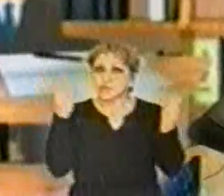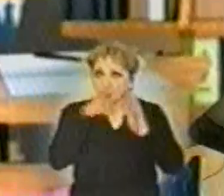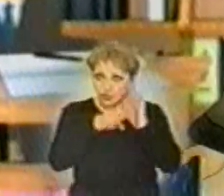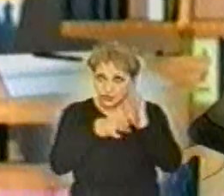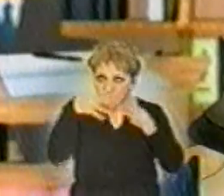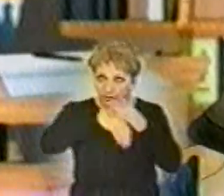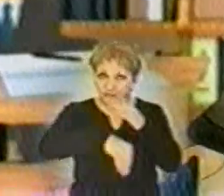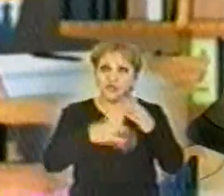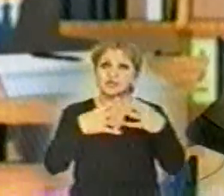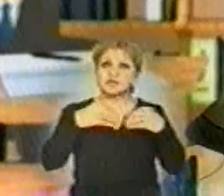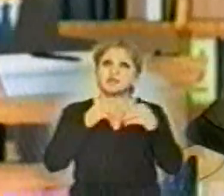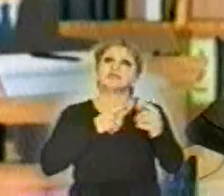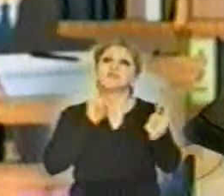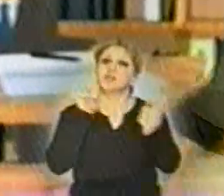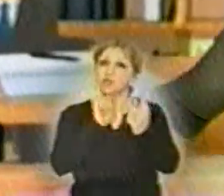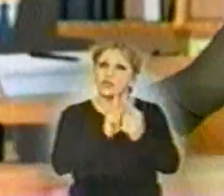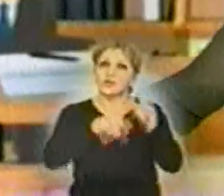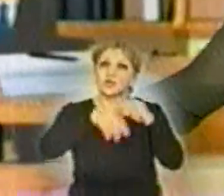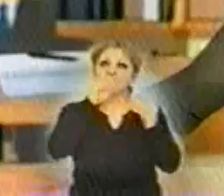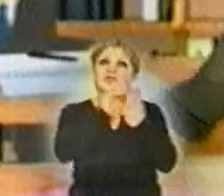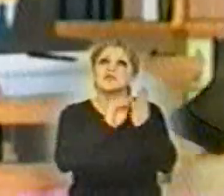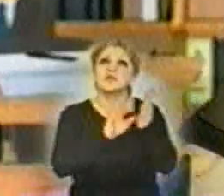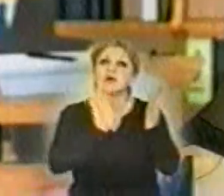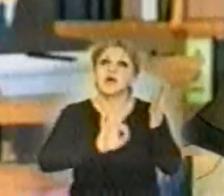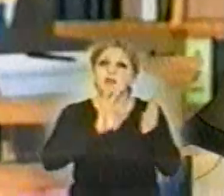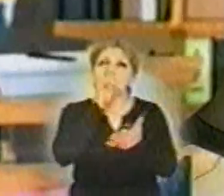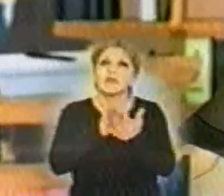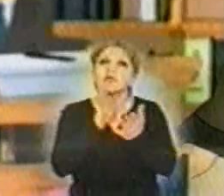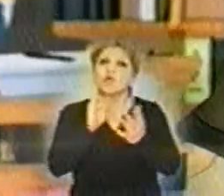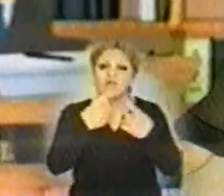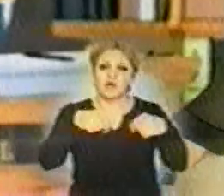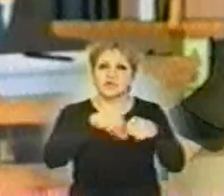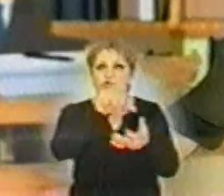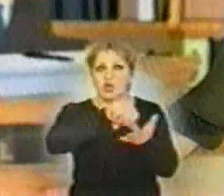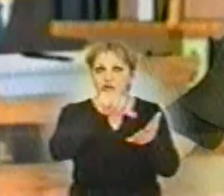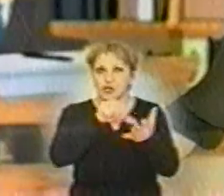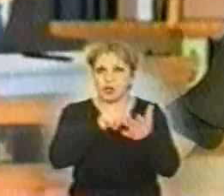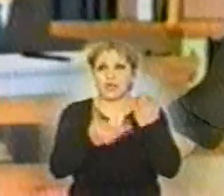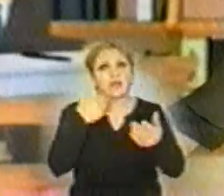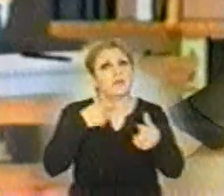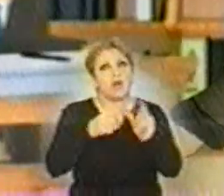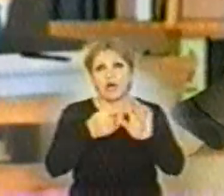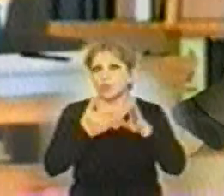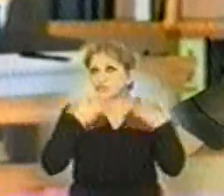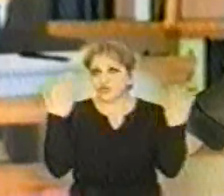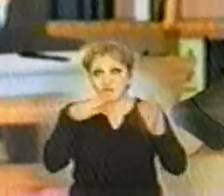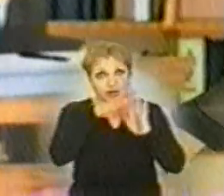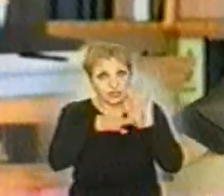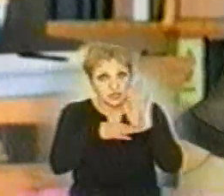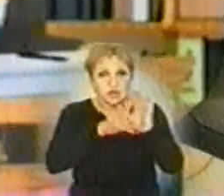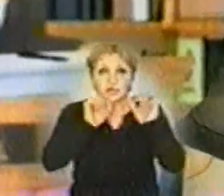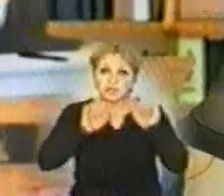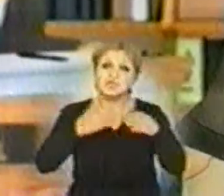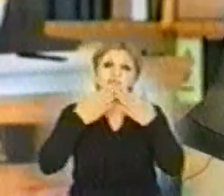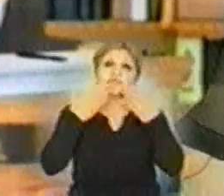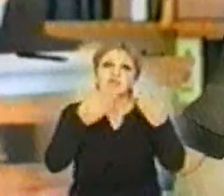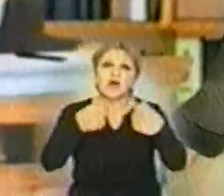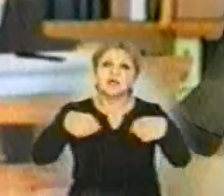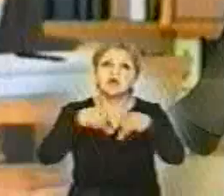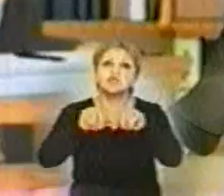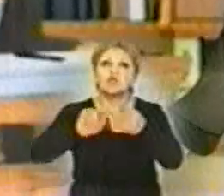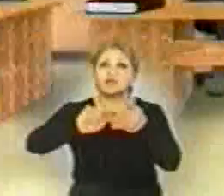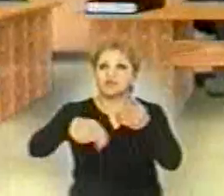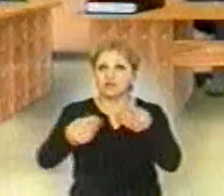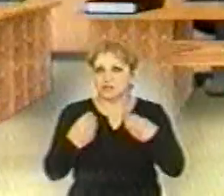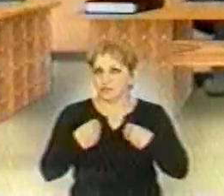տեղամասում մոտենում եմ ընտրողների գրանցման համար պատասխանատու հանձնաժողովի անդամին։ Եթե իմ անունը չկա ընտրողների ցուցակում, ապա հանձնաժողովի կողմից տրված տեղեկակի